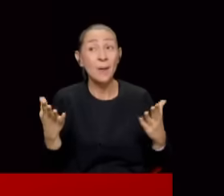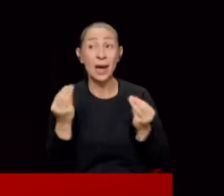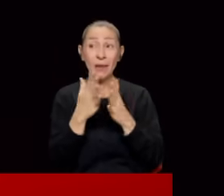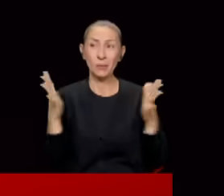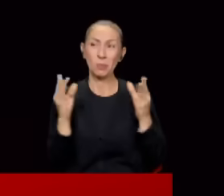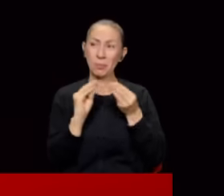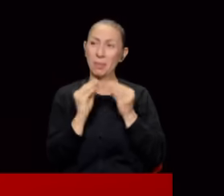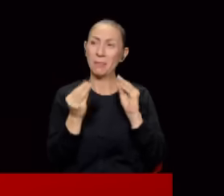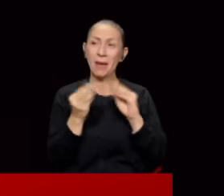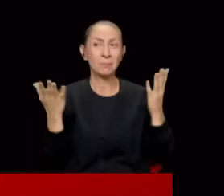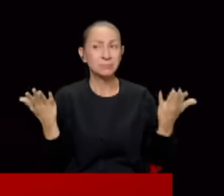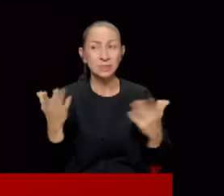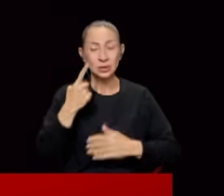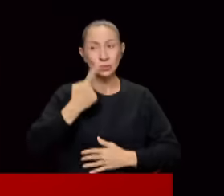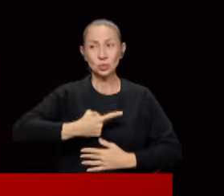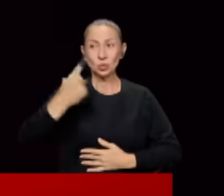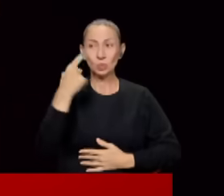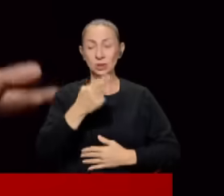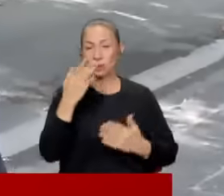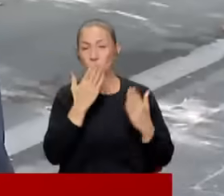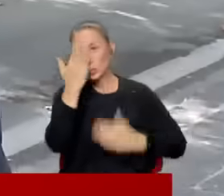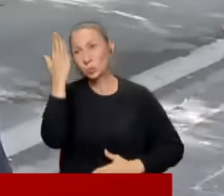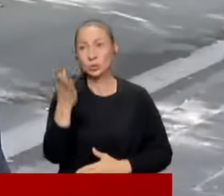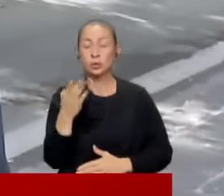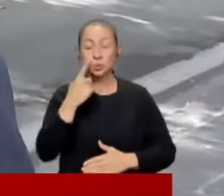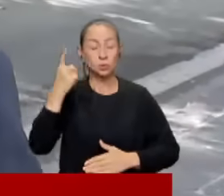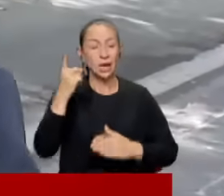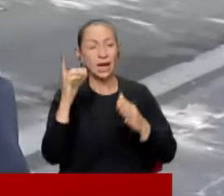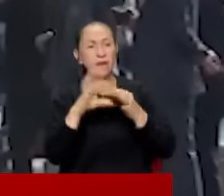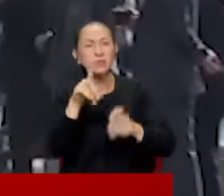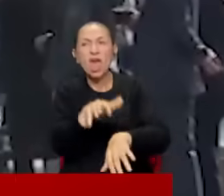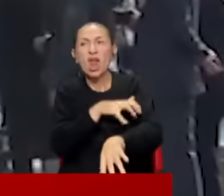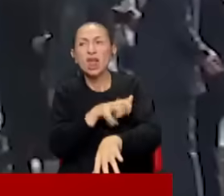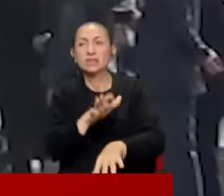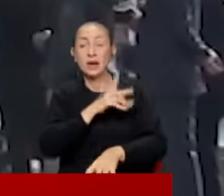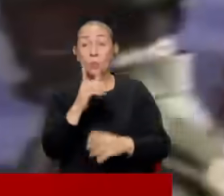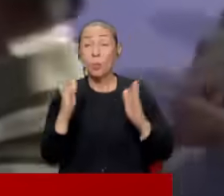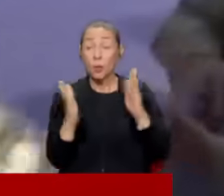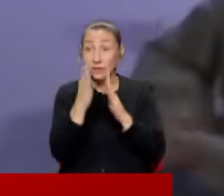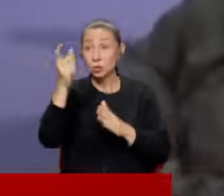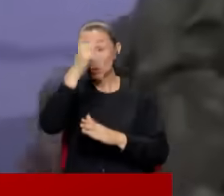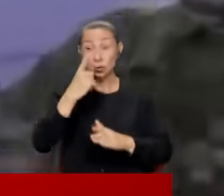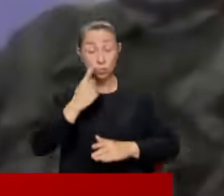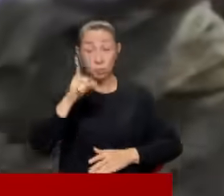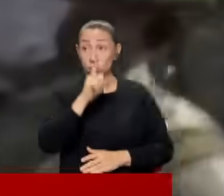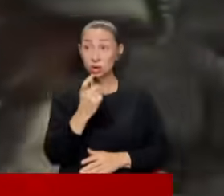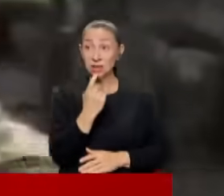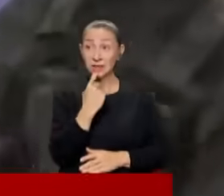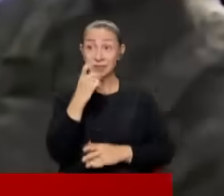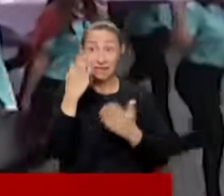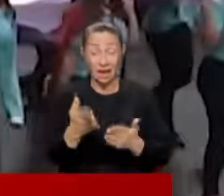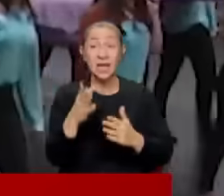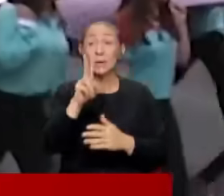büyük problemleri cumhuriyete uyuz olmak Cumhuriyete karşı bir alerjileri var muhalefet Türkiye Cumhuriyeti'nin kuruluşunun 100